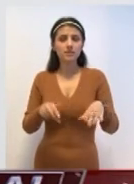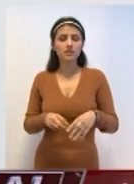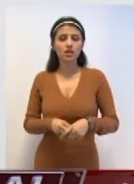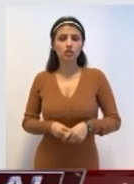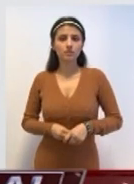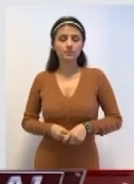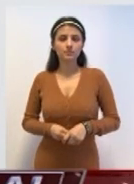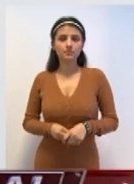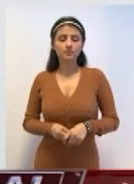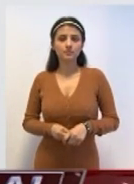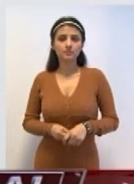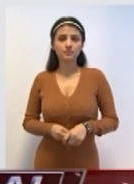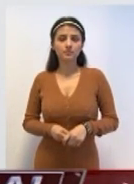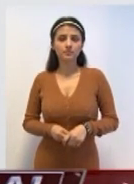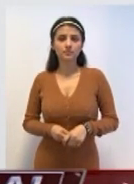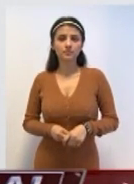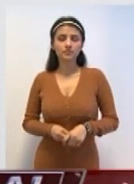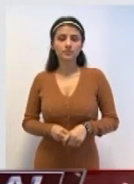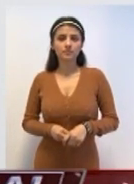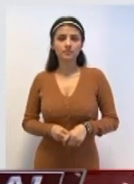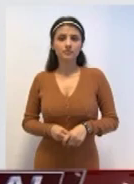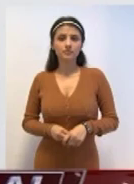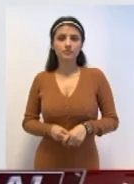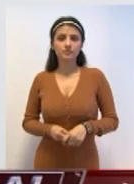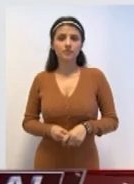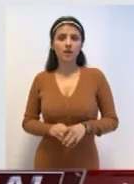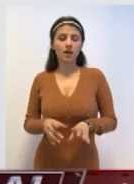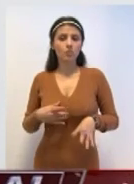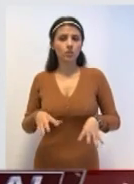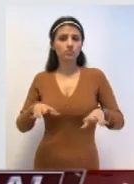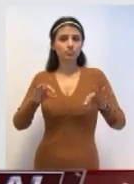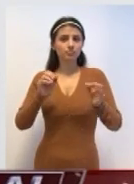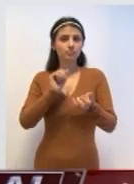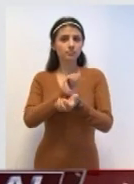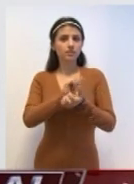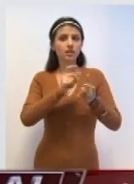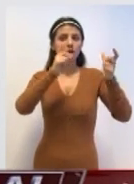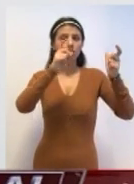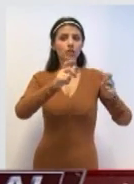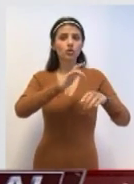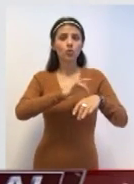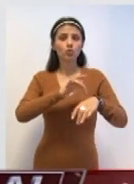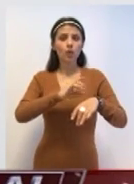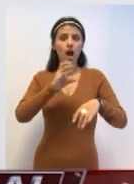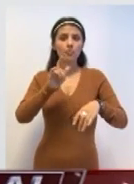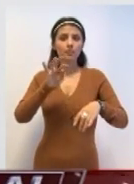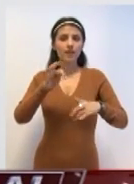de 18, în care l-am percheziționat cabinetul medical,